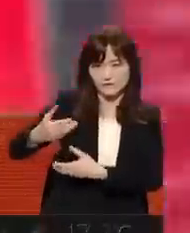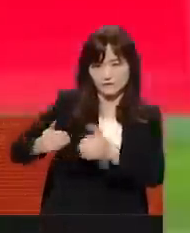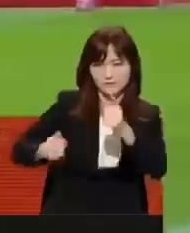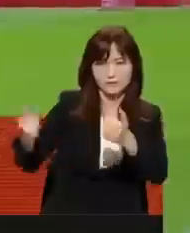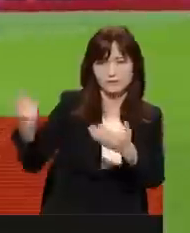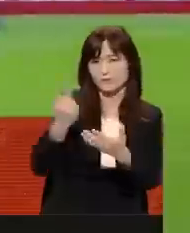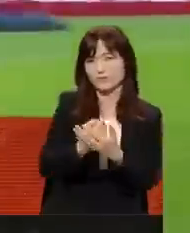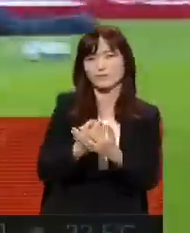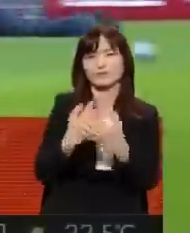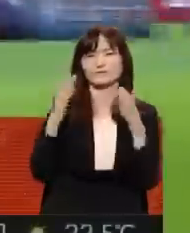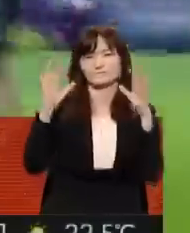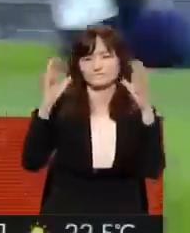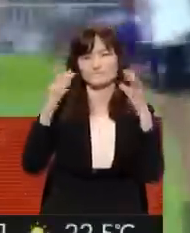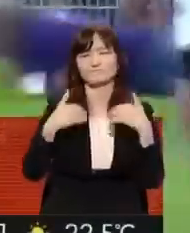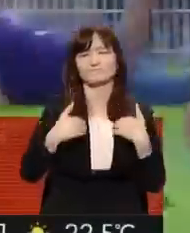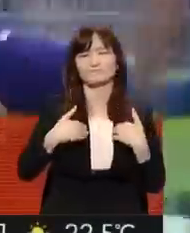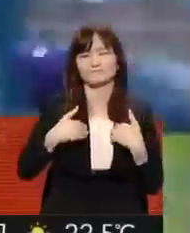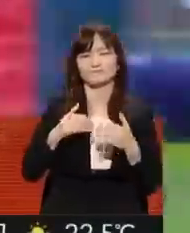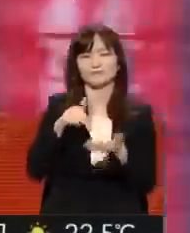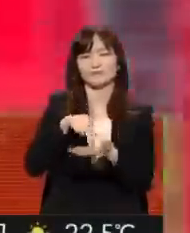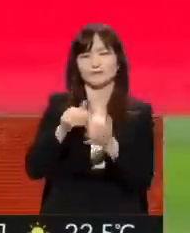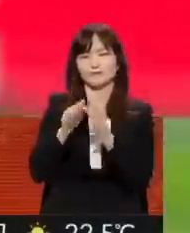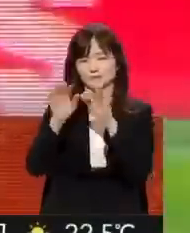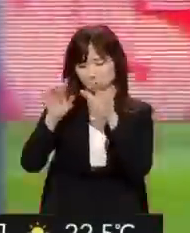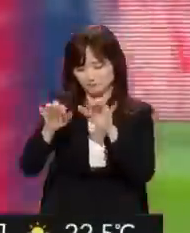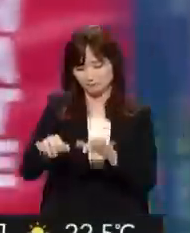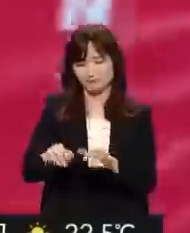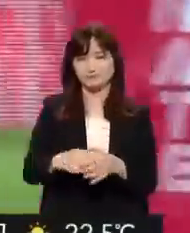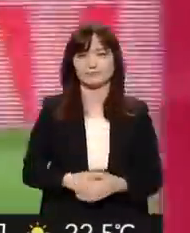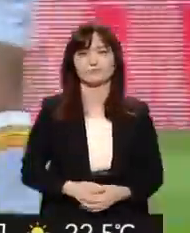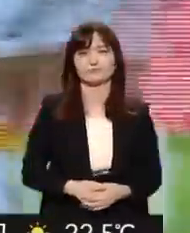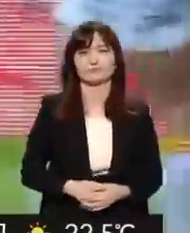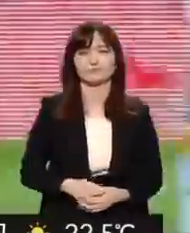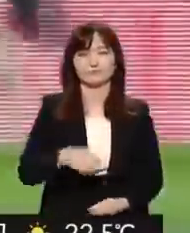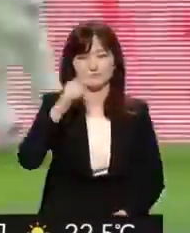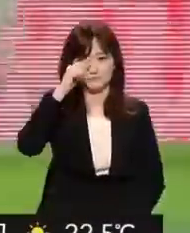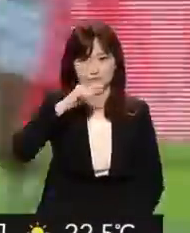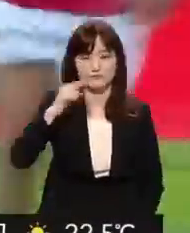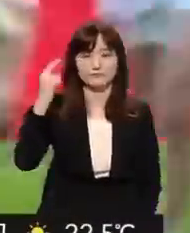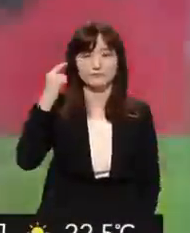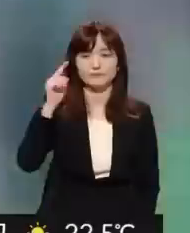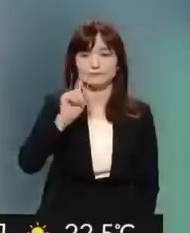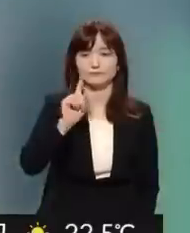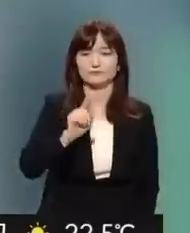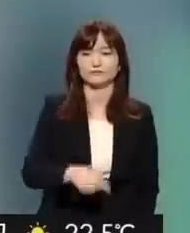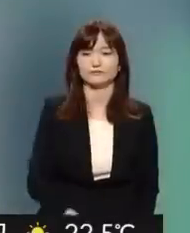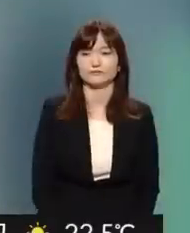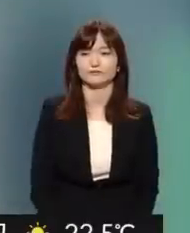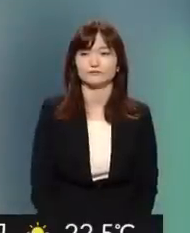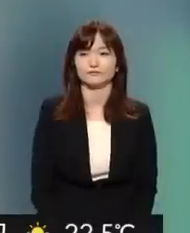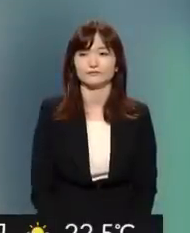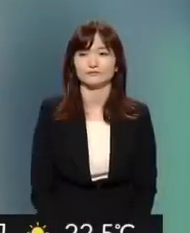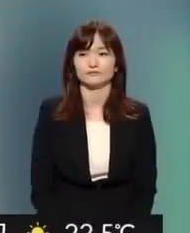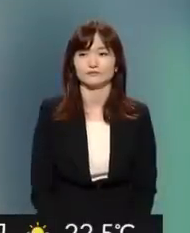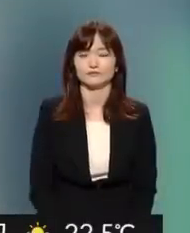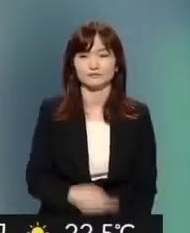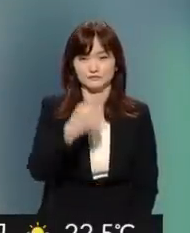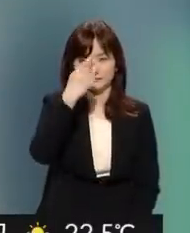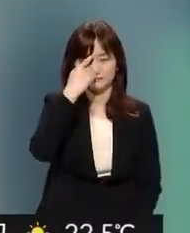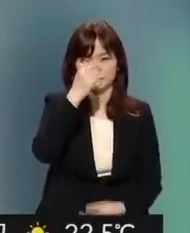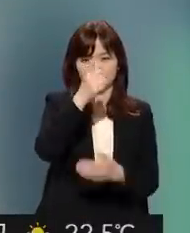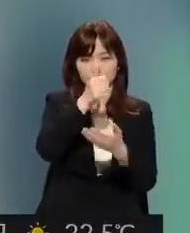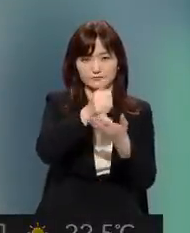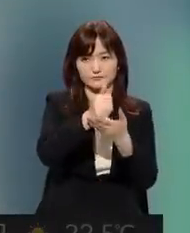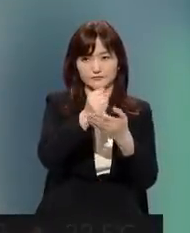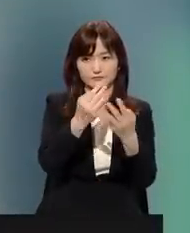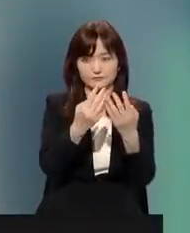걸 환영한다, 이런 재밌는 반응들을 보였습니다. 자, 다음은 태국으로 가보시죠. 자, 승려들이 서 있고요. 그